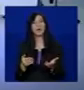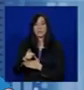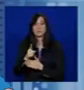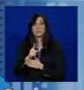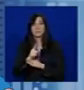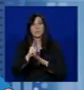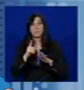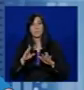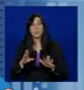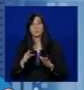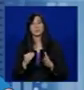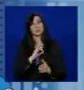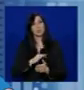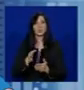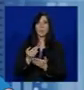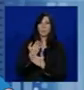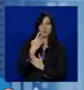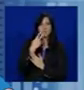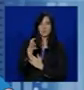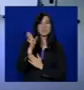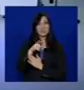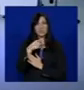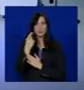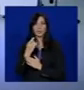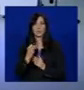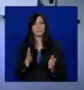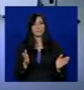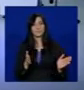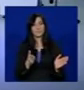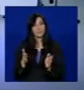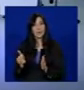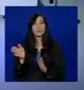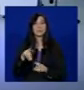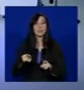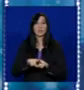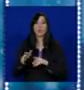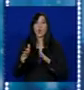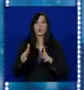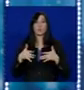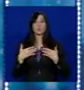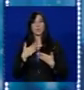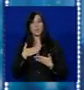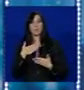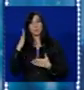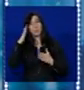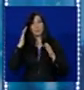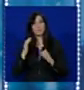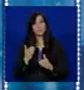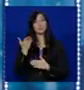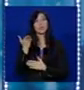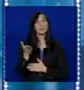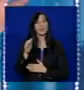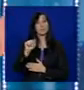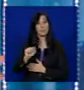наложи. Почнат да се виждат в следващите години. Да станем малко по-рационални. След като хората искат да има правителство на тези